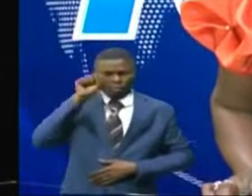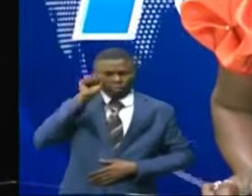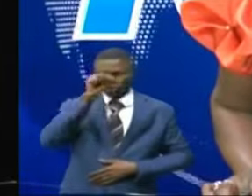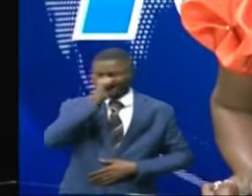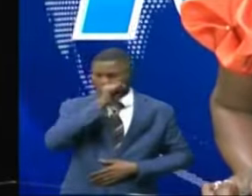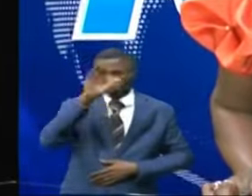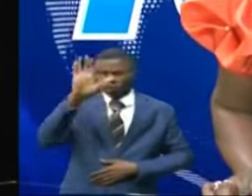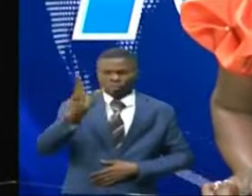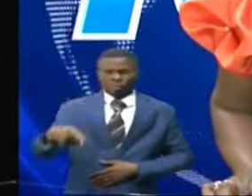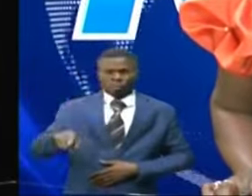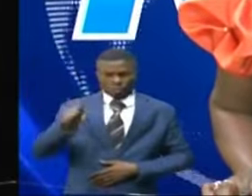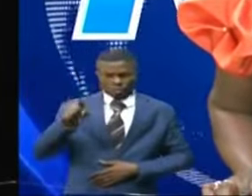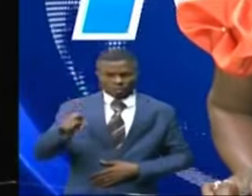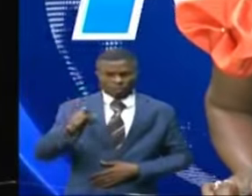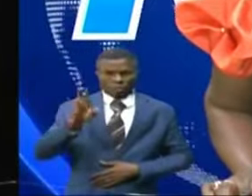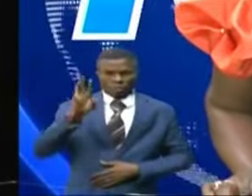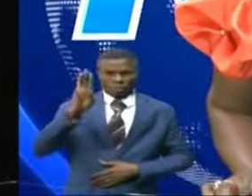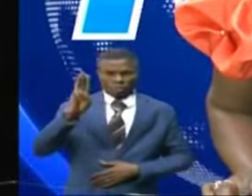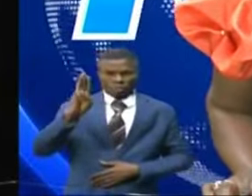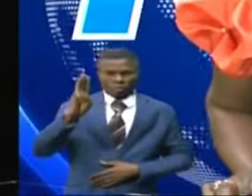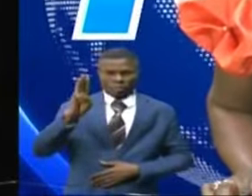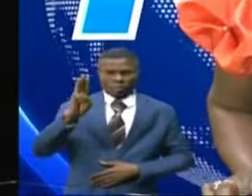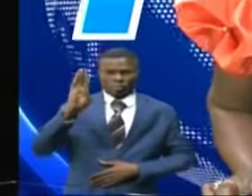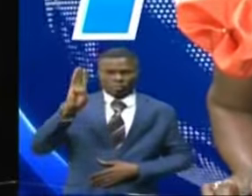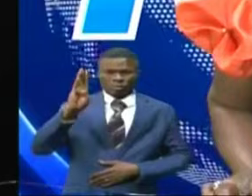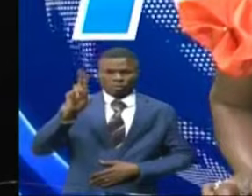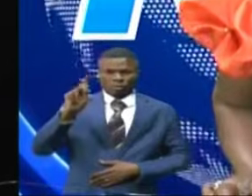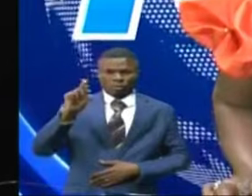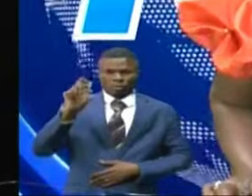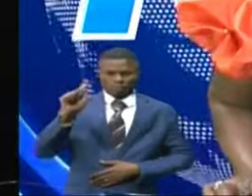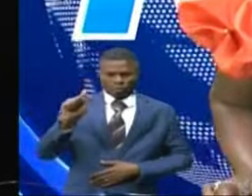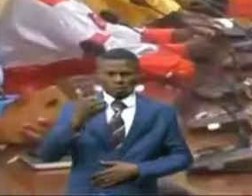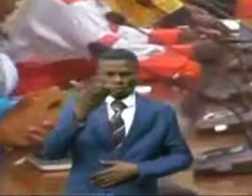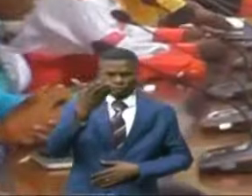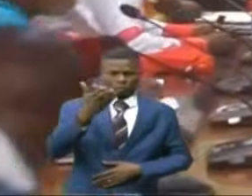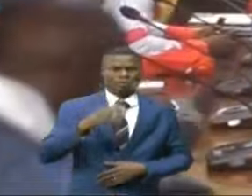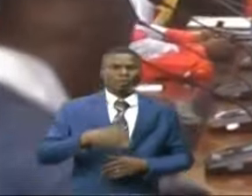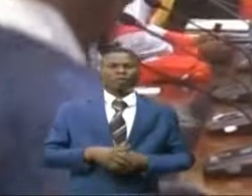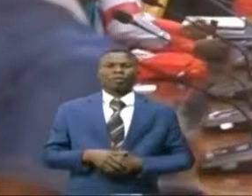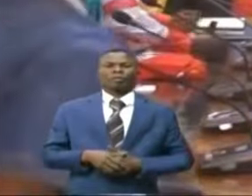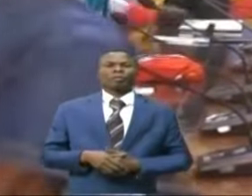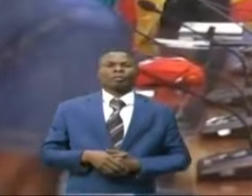Samalou Kondé à Bouta, dans la province de Bas-Ouélé.